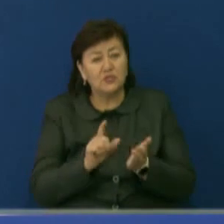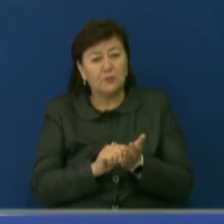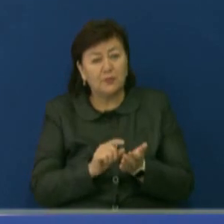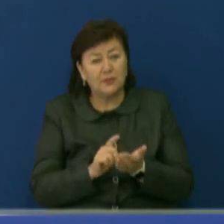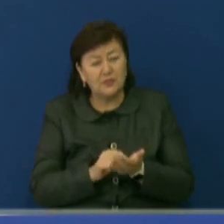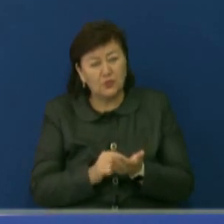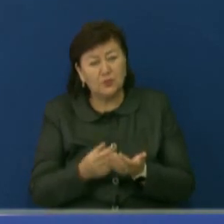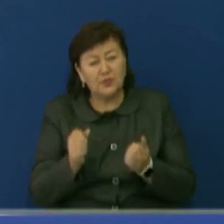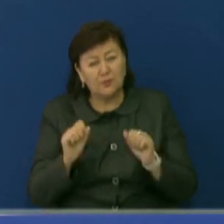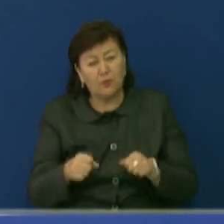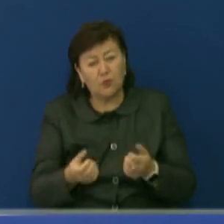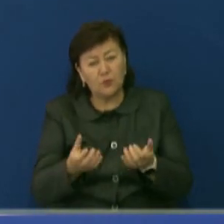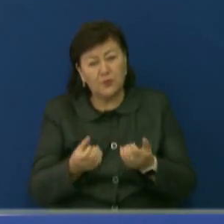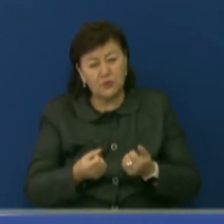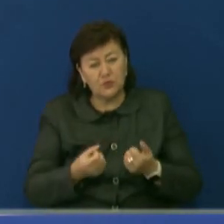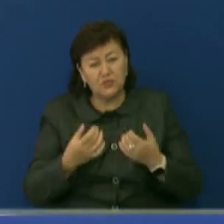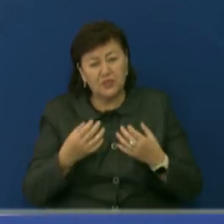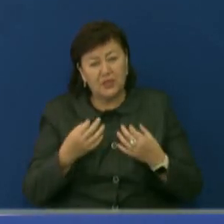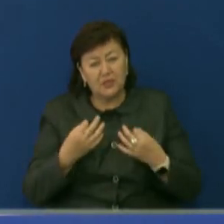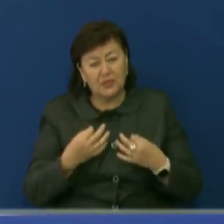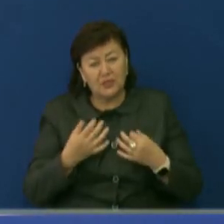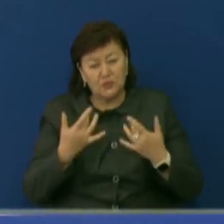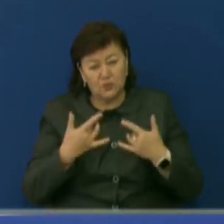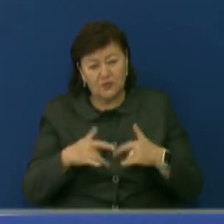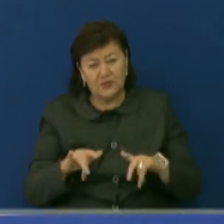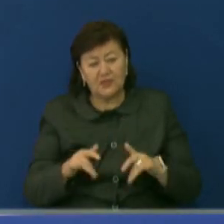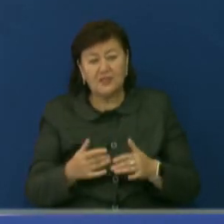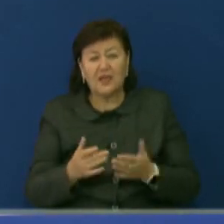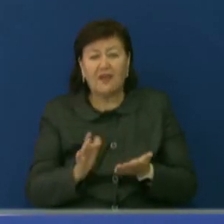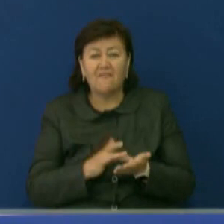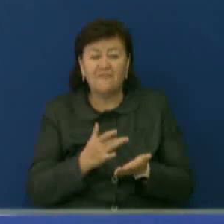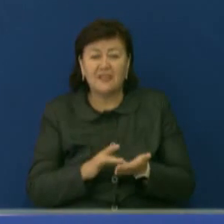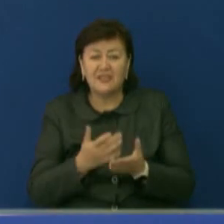могут независимо от причин увольнения. Цель – финансовая поддержка со